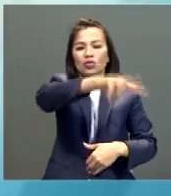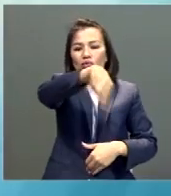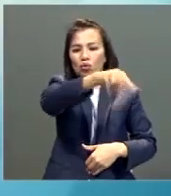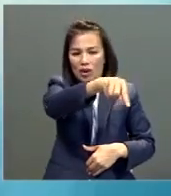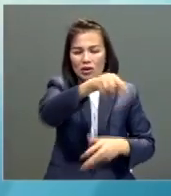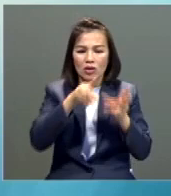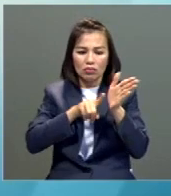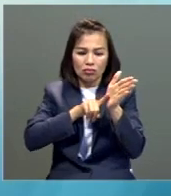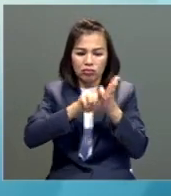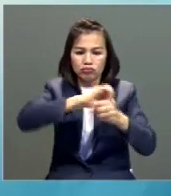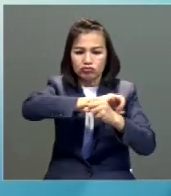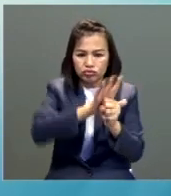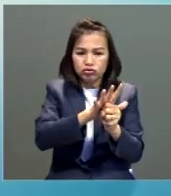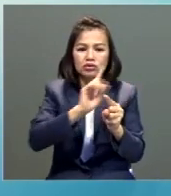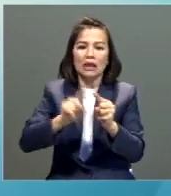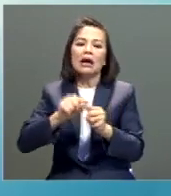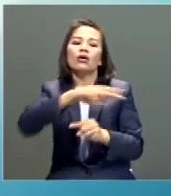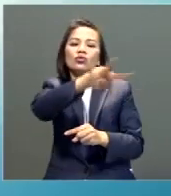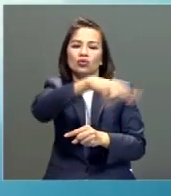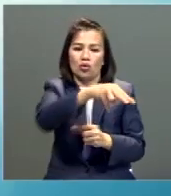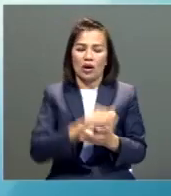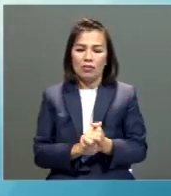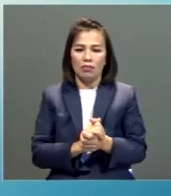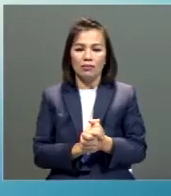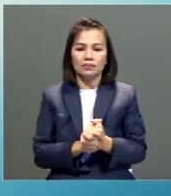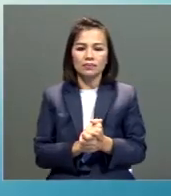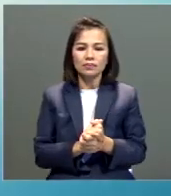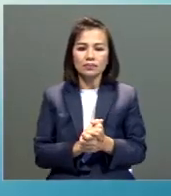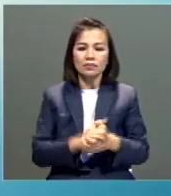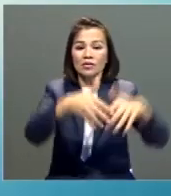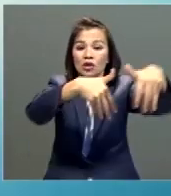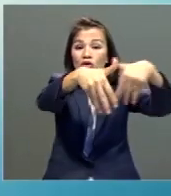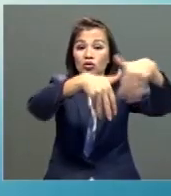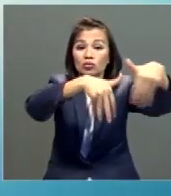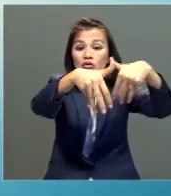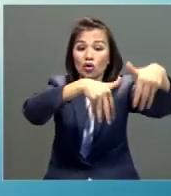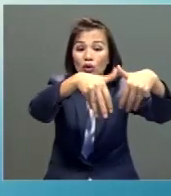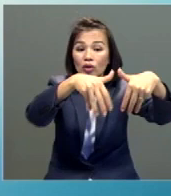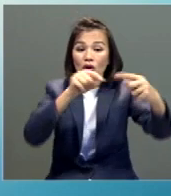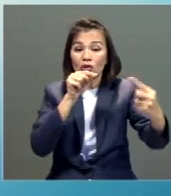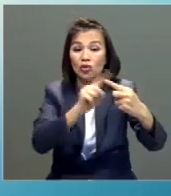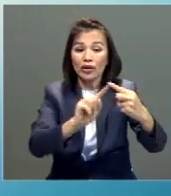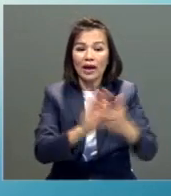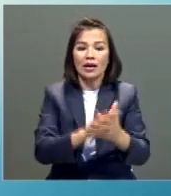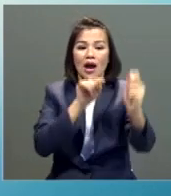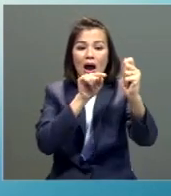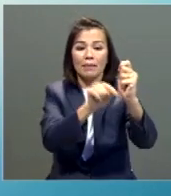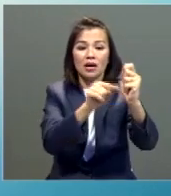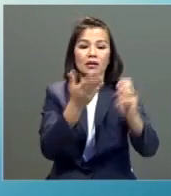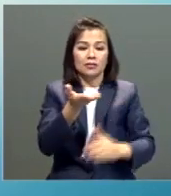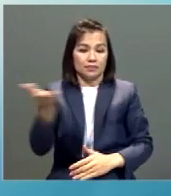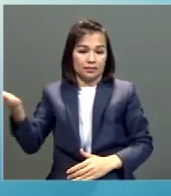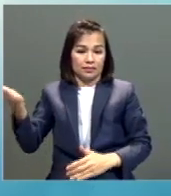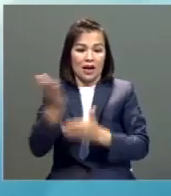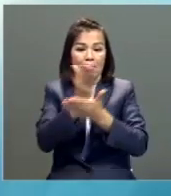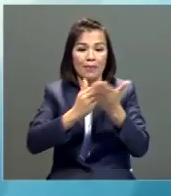ะครับเชิงรุกในชุมชนก็ออกไปที่ชุมชนแถวเขตบางเขนแล้วก็คลองเตยนะครับเข้า